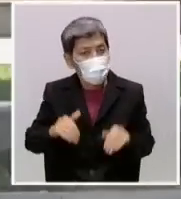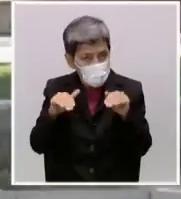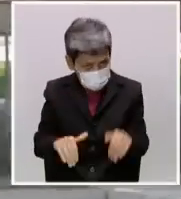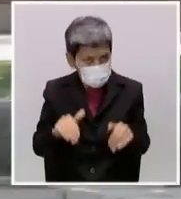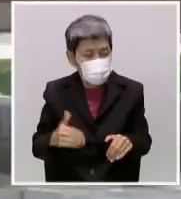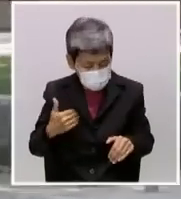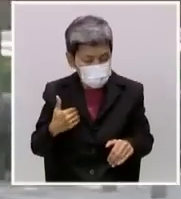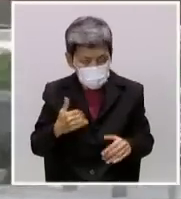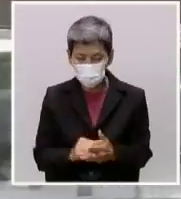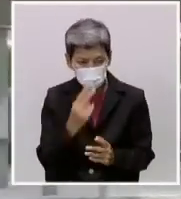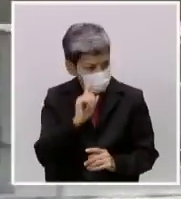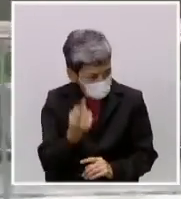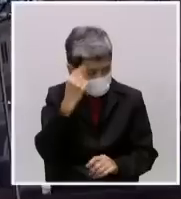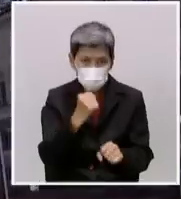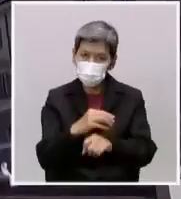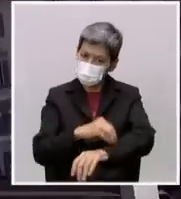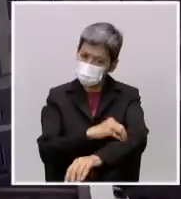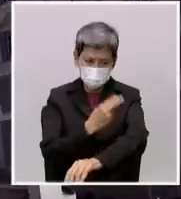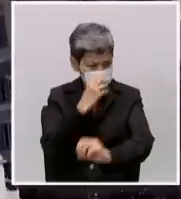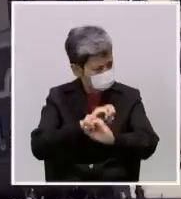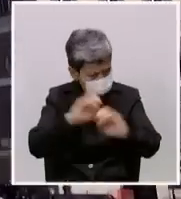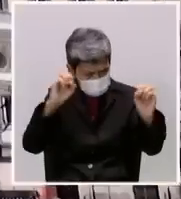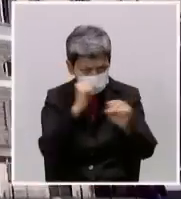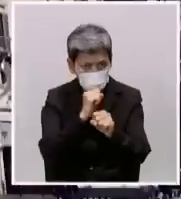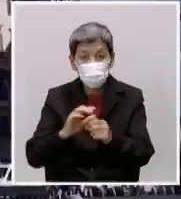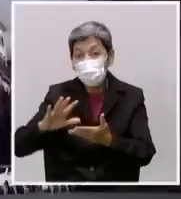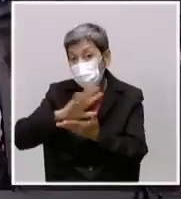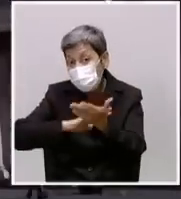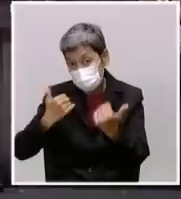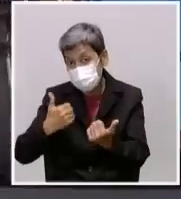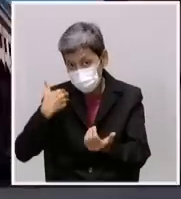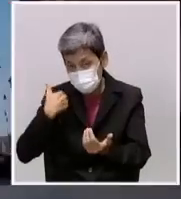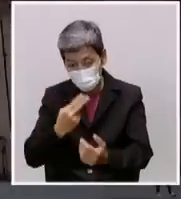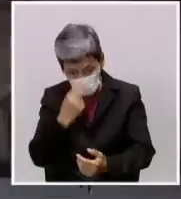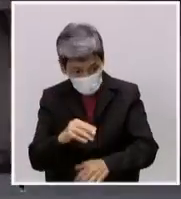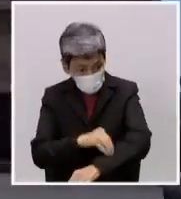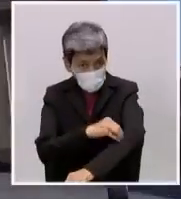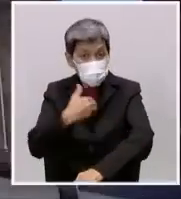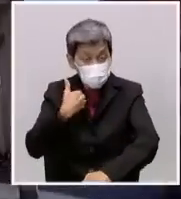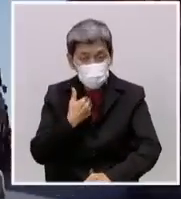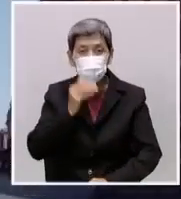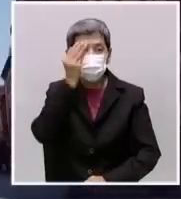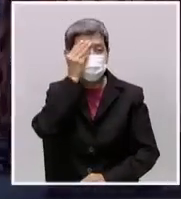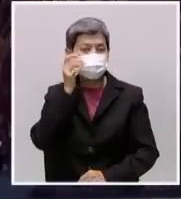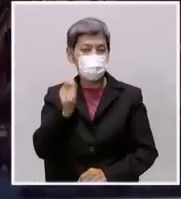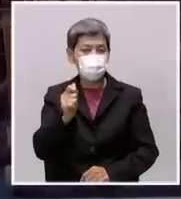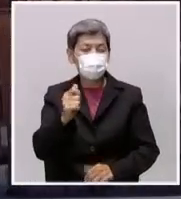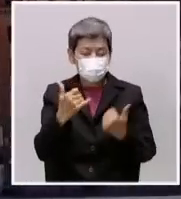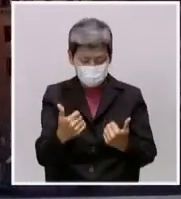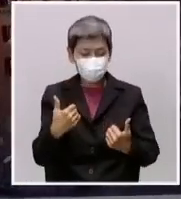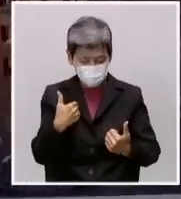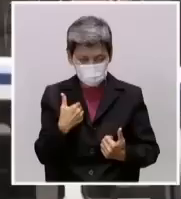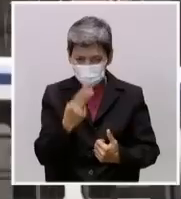รเลียซึ่งไม่เคยพบผู้ติดเชื้อฝีดาษลิงมาก่อนและประเทศล่าสุดที่มีรายงานพบผู้ติดเชื้อคืออิสราเอลนะคะต